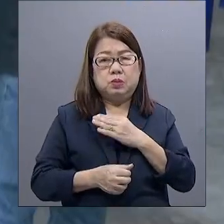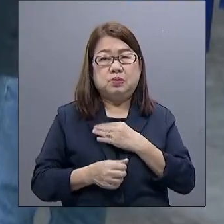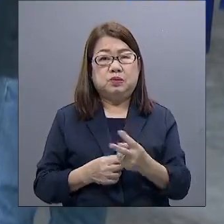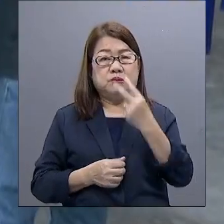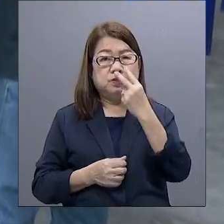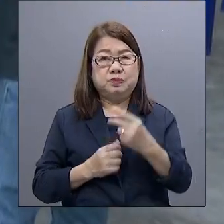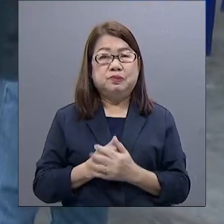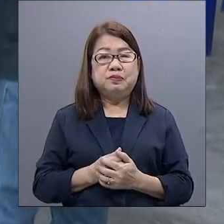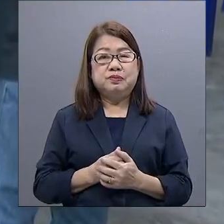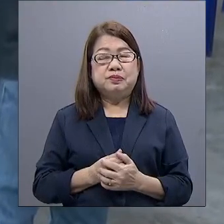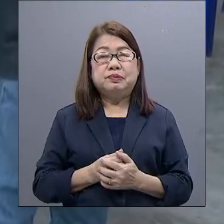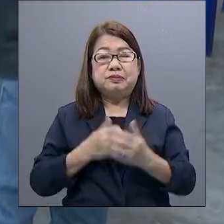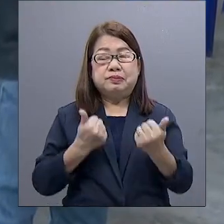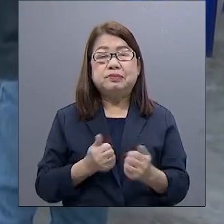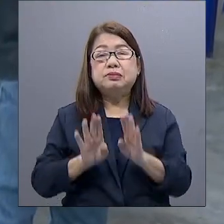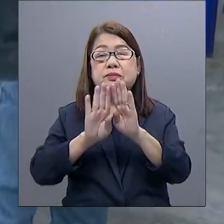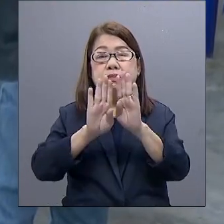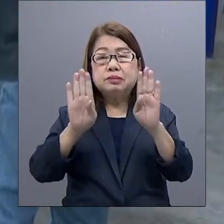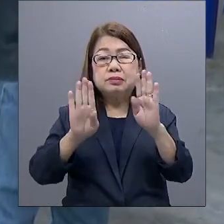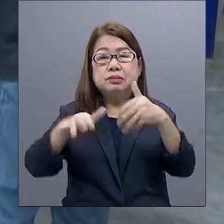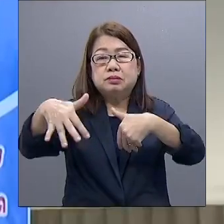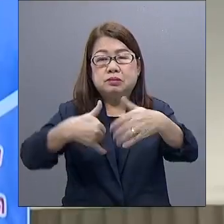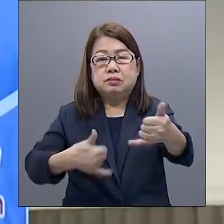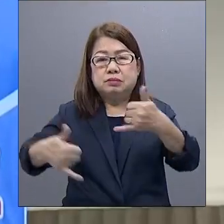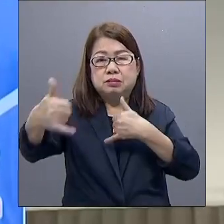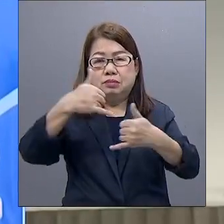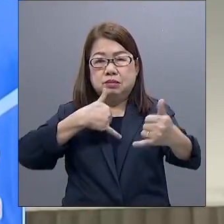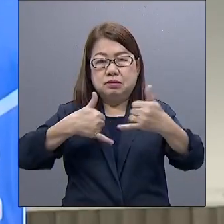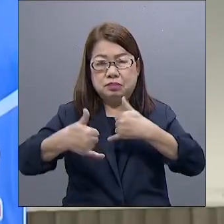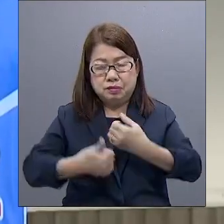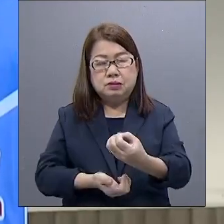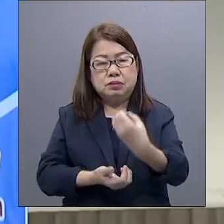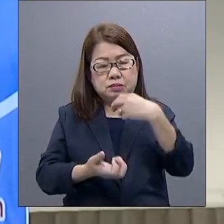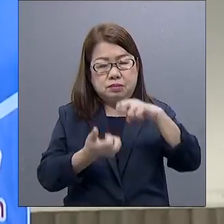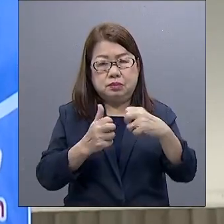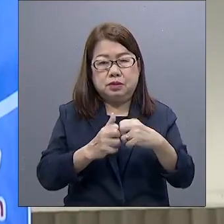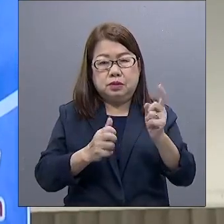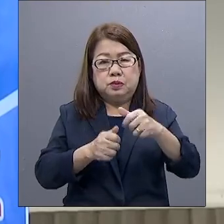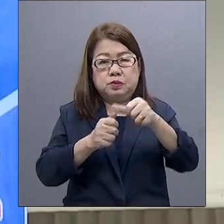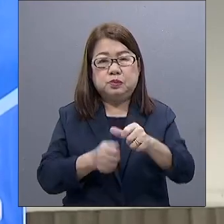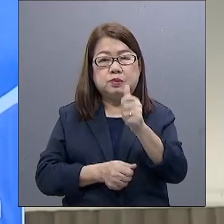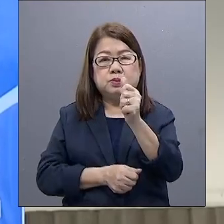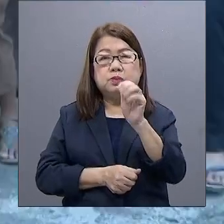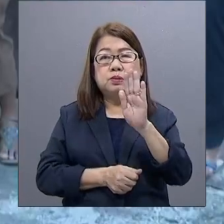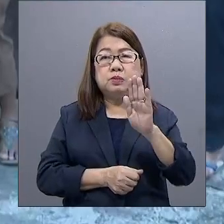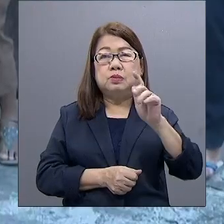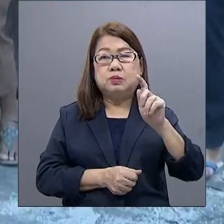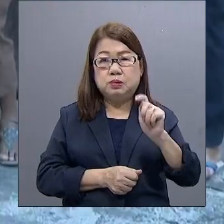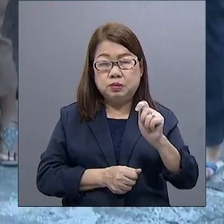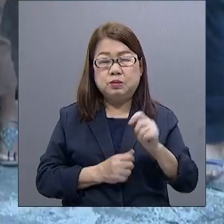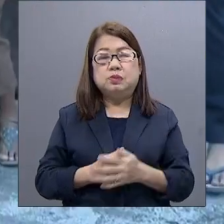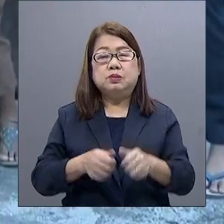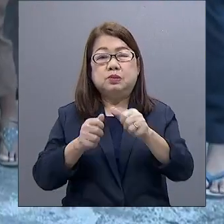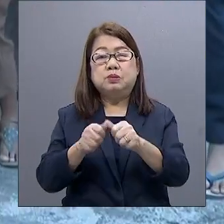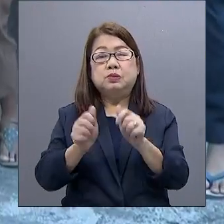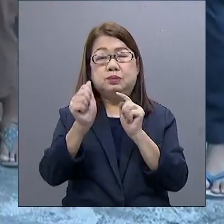เวทีรับฟังความคิดเห็นที่อาคารอเนกประสงค์ขององคการบริหารศู์ตามวเขา 30 หาบอำเภอท่มากาศจหวด